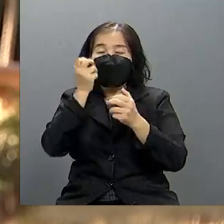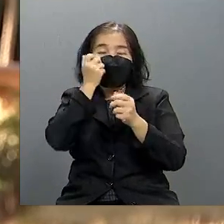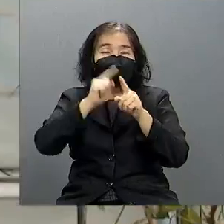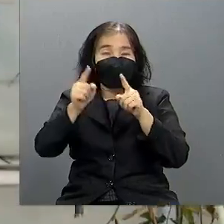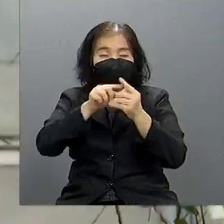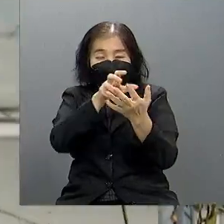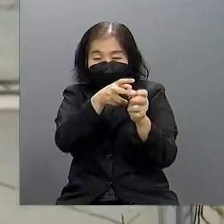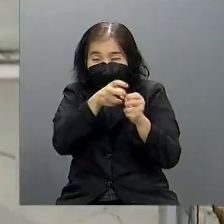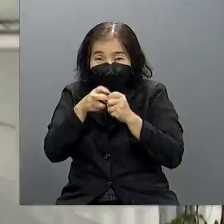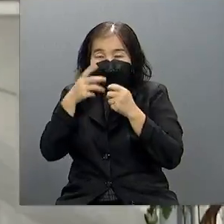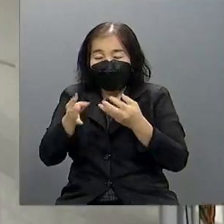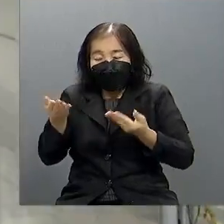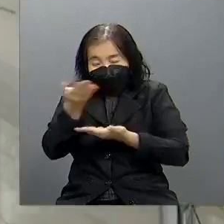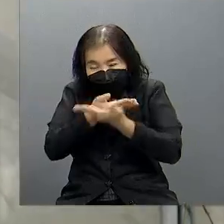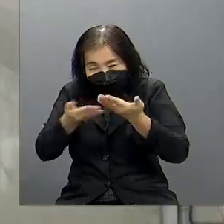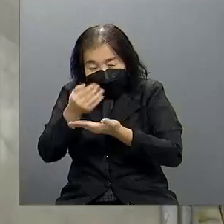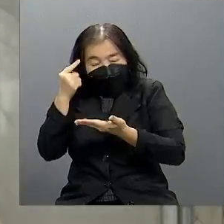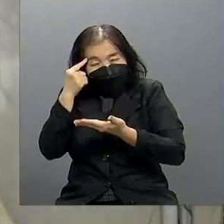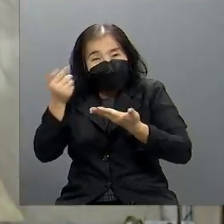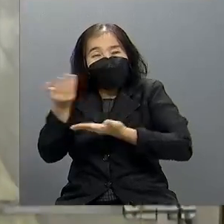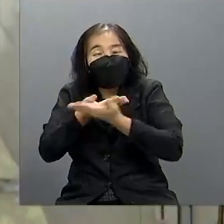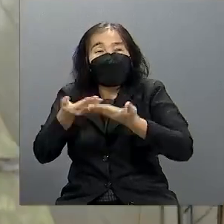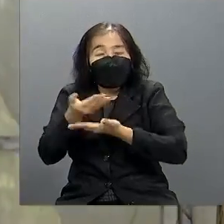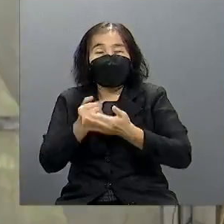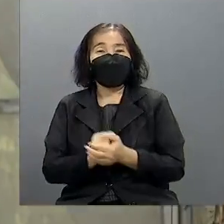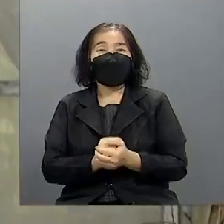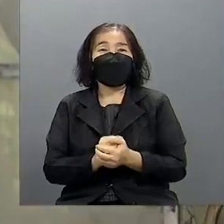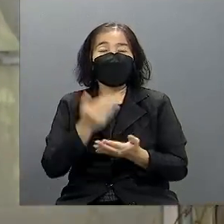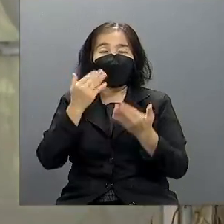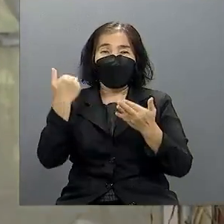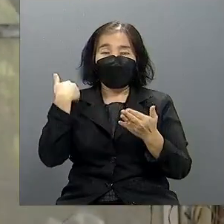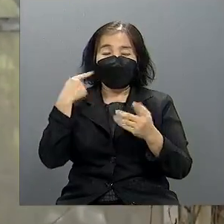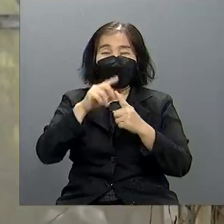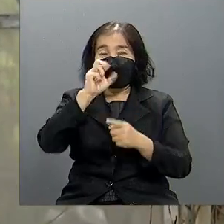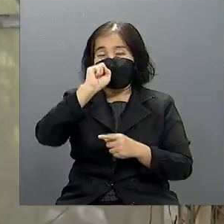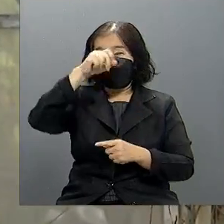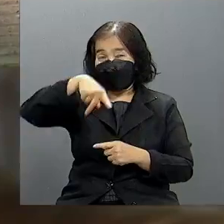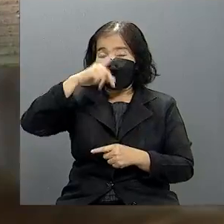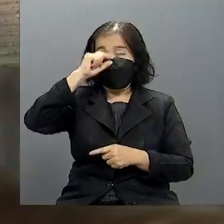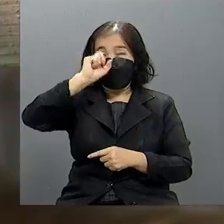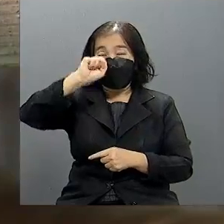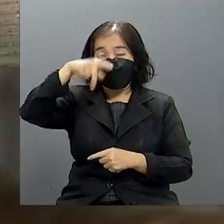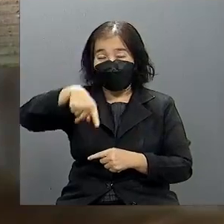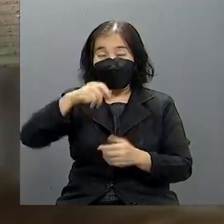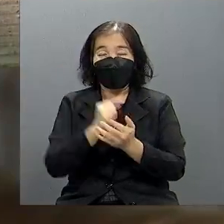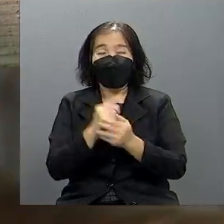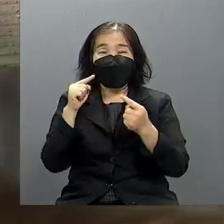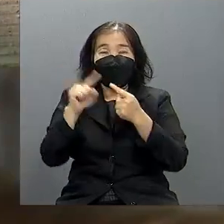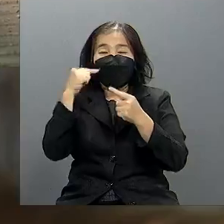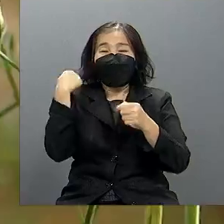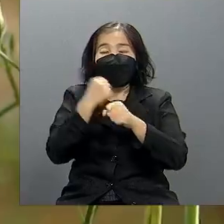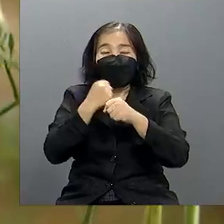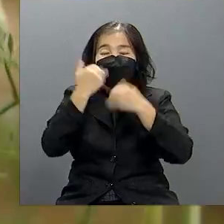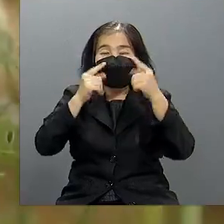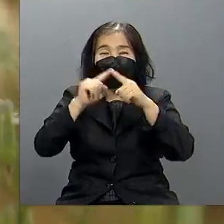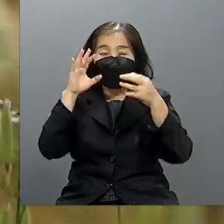มาจอยความคิดแล้วอย่างของ SP Farm เนี่ยคือเราก็ส่งเสริมในเรื่องของด้านการตลาดเกษตรกรเรื่อง